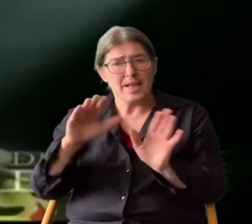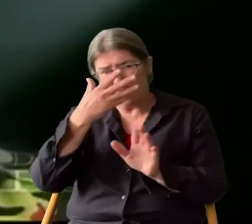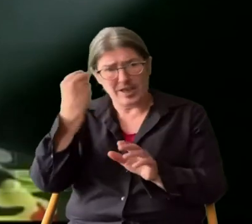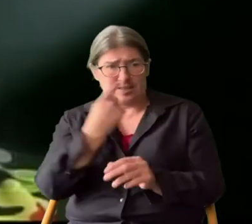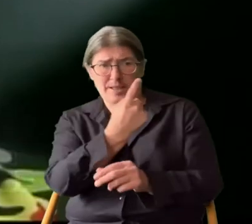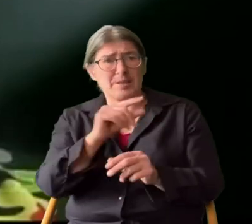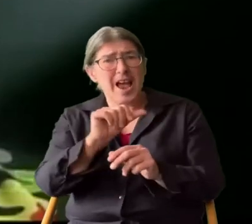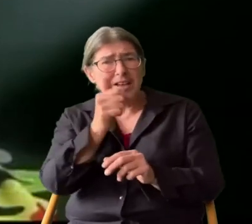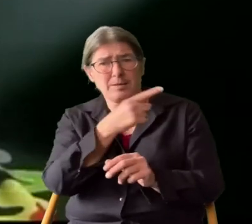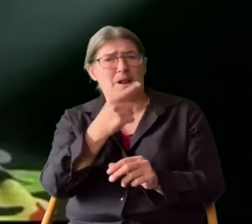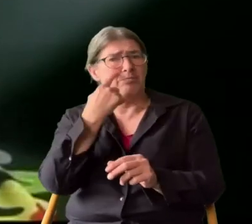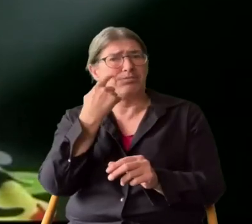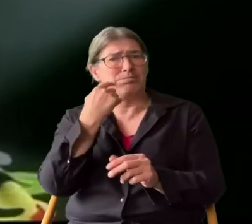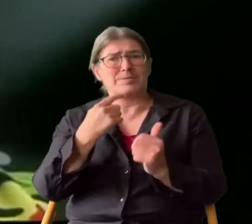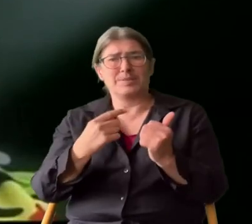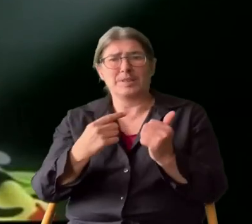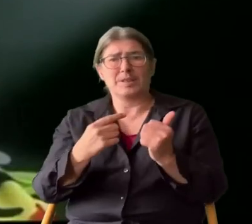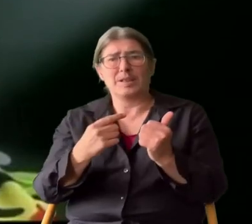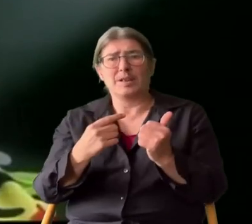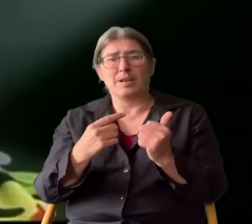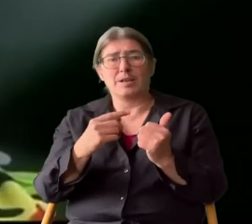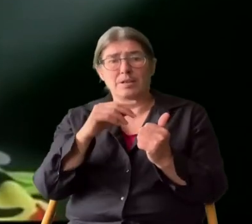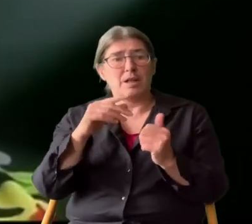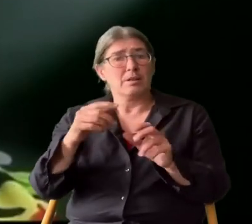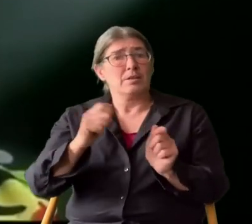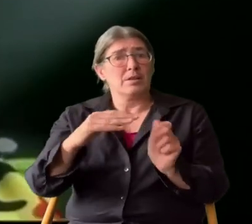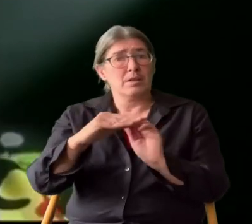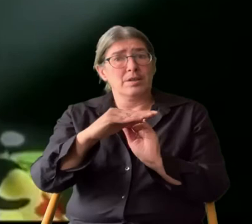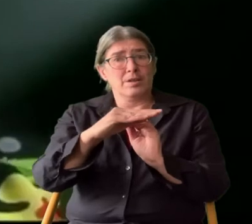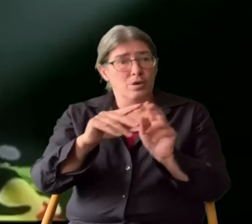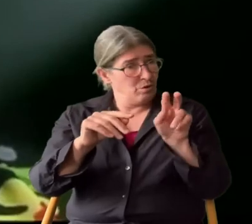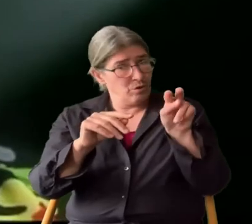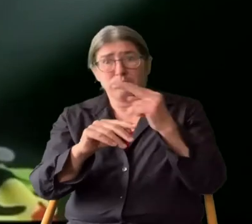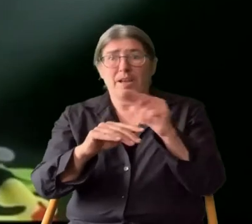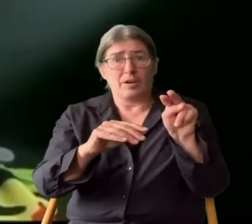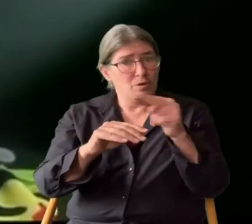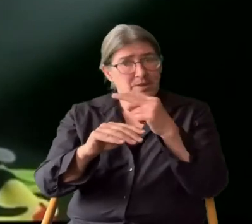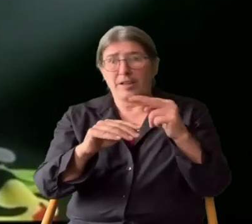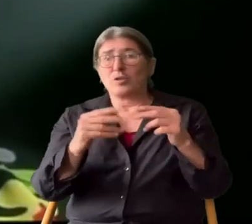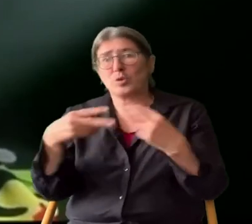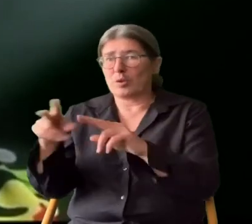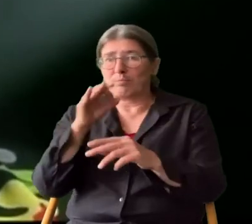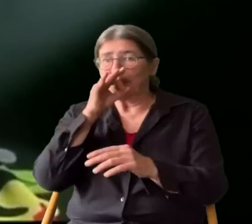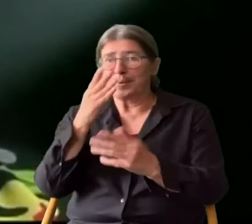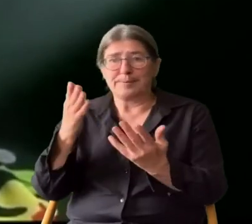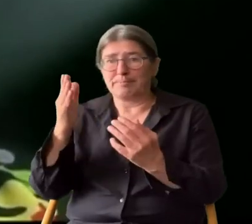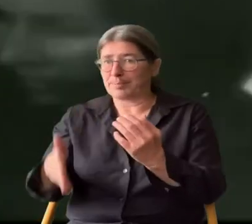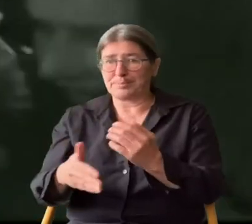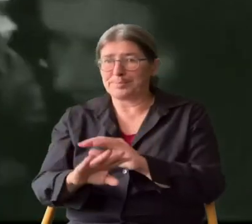werde ich nie vergessen. Er drehte sich immer wieder um, aber es gab kein Zurück mehr.